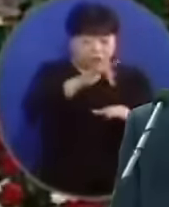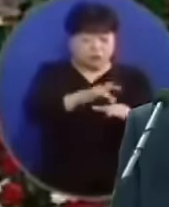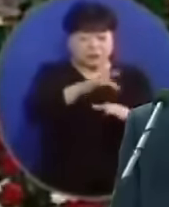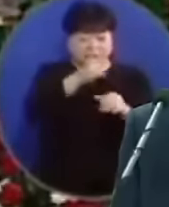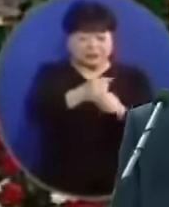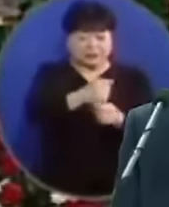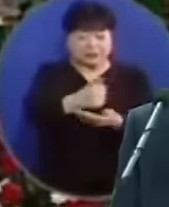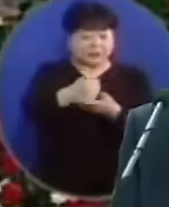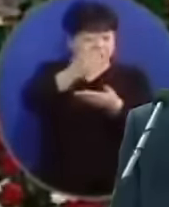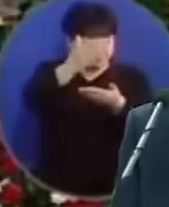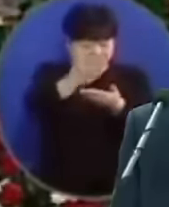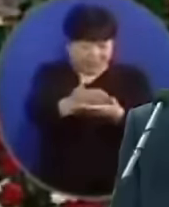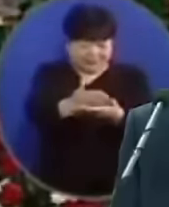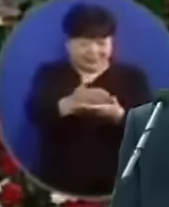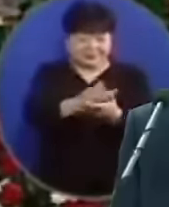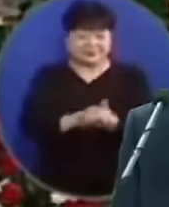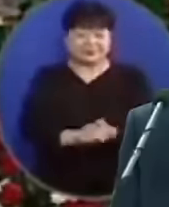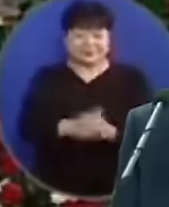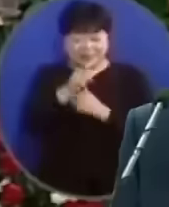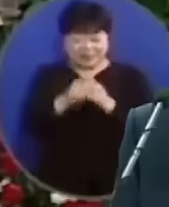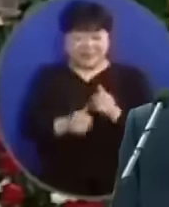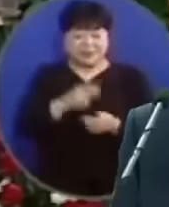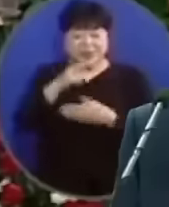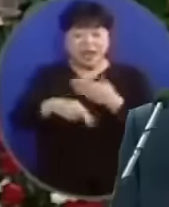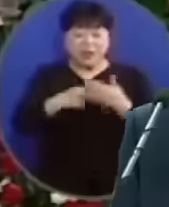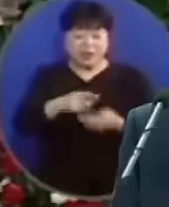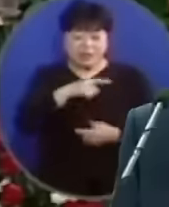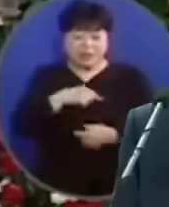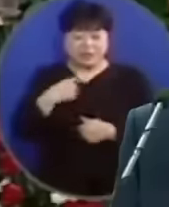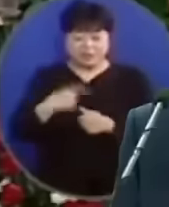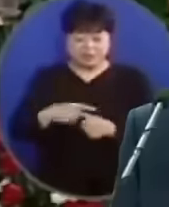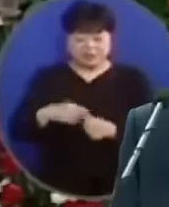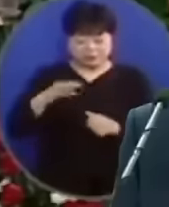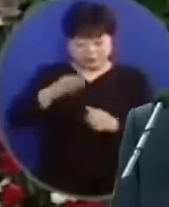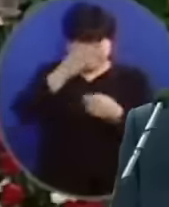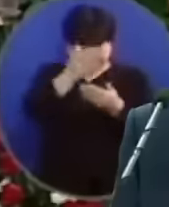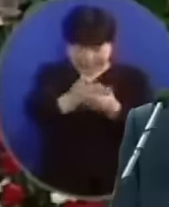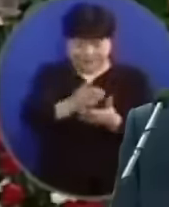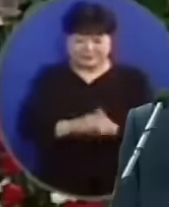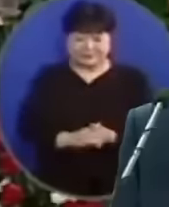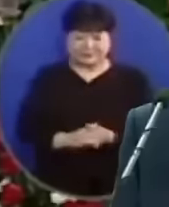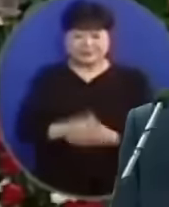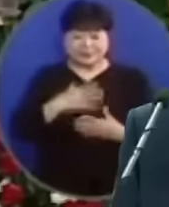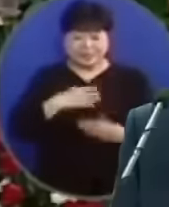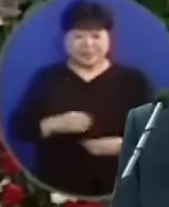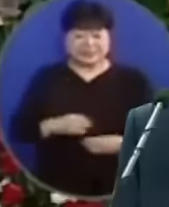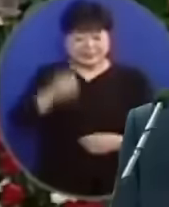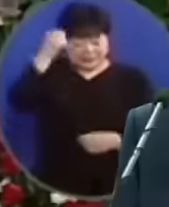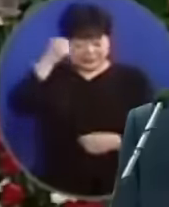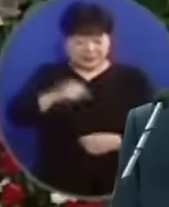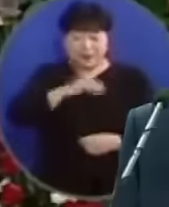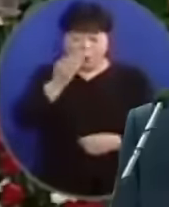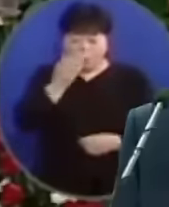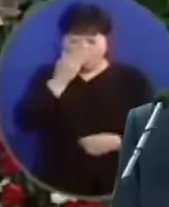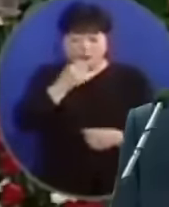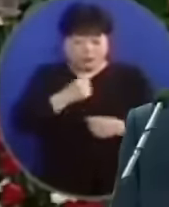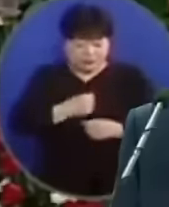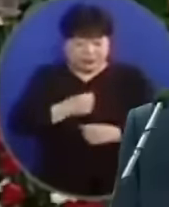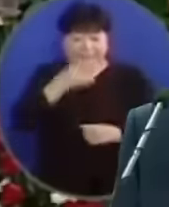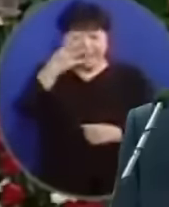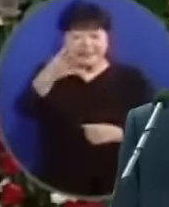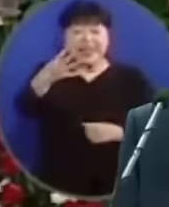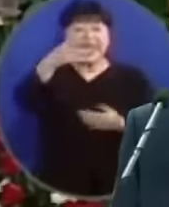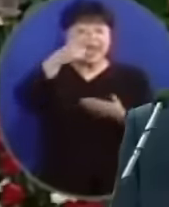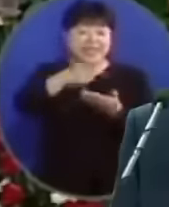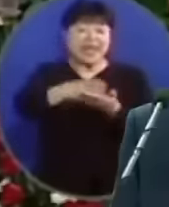만들려 숨기지 말라. 내 하나님 야훼의 이름을 망령되게 부르지 말라. 안식일을 기억하여 거룩하게 지켜라. 이 네